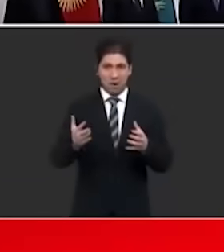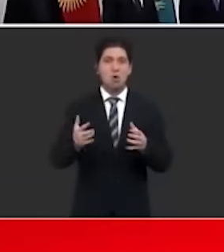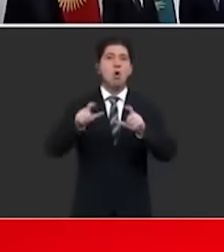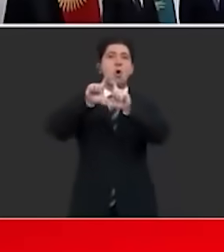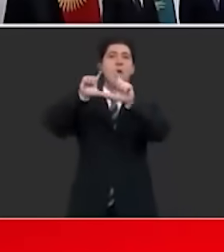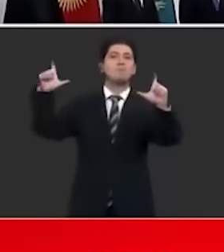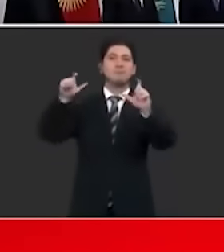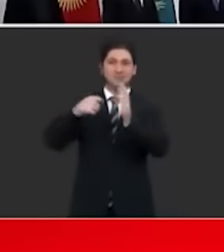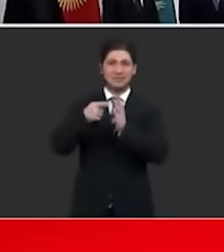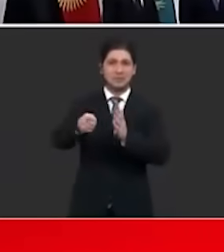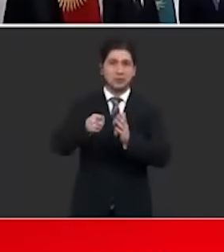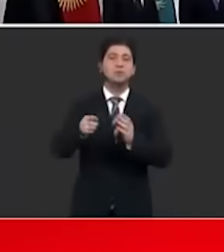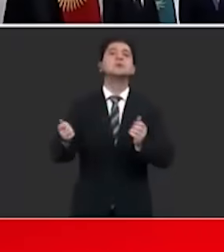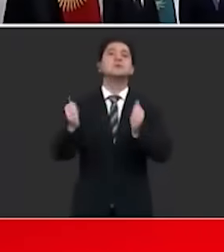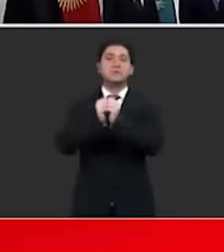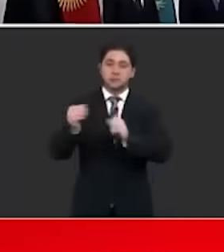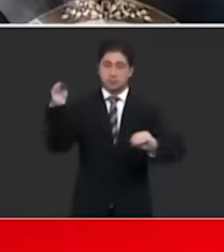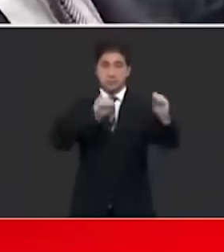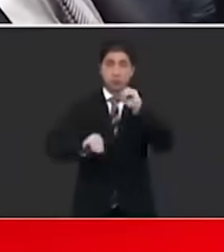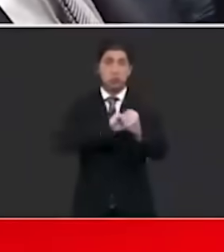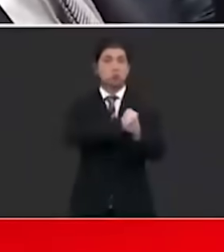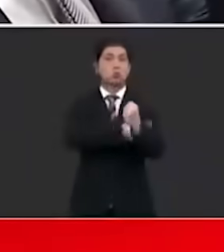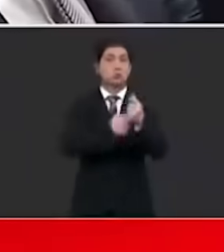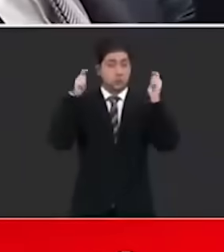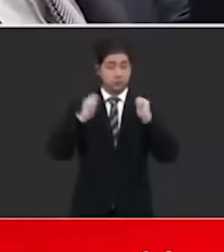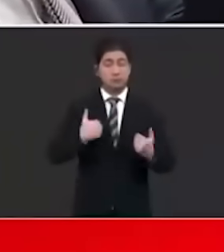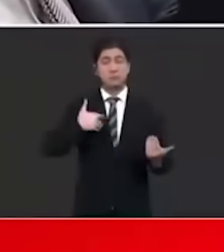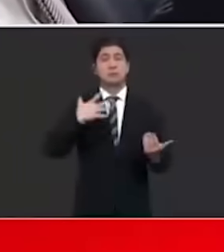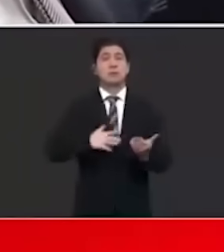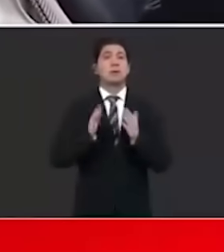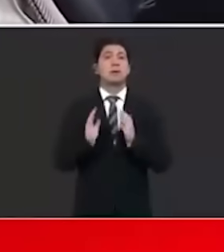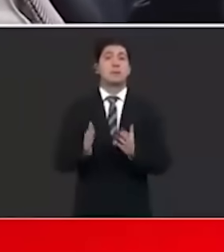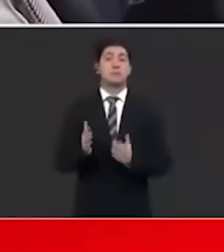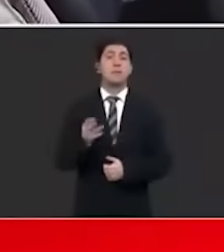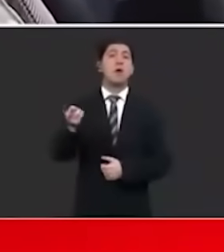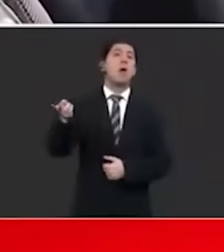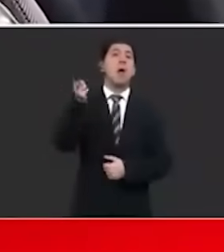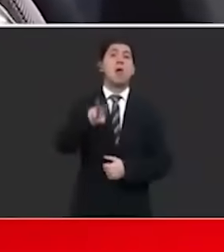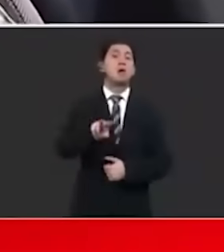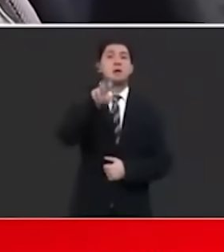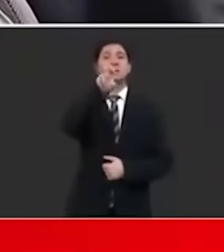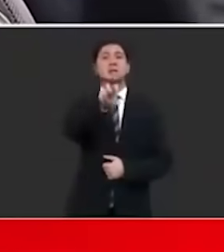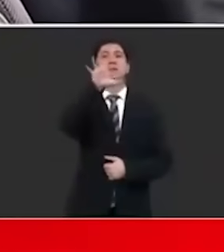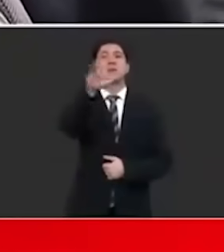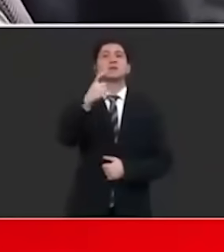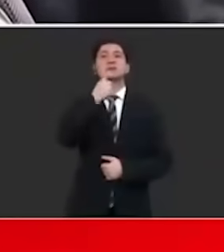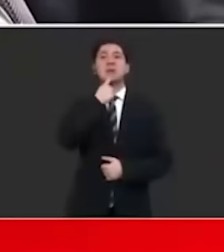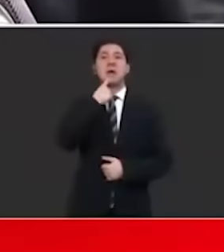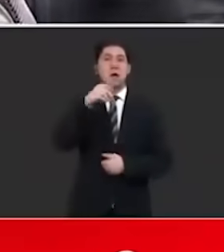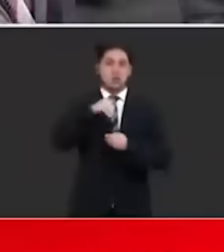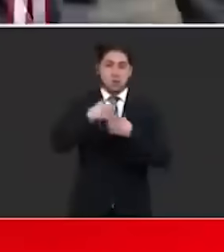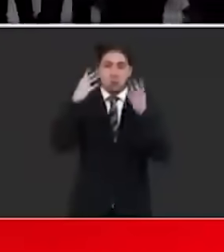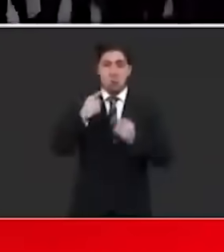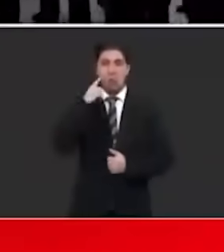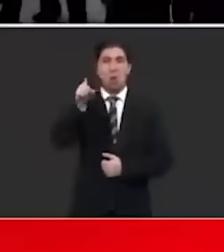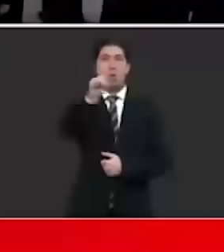kapasitesini güçlendirmeye devam edeceğiz. Vefatının 85. seneyi devriyesi olan